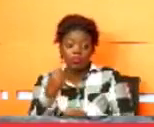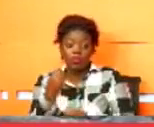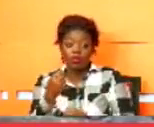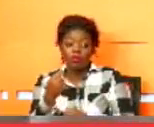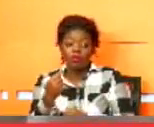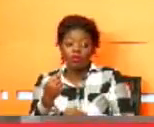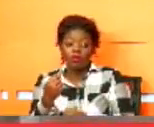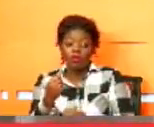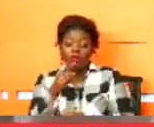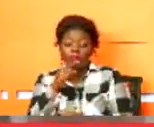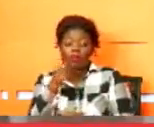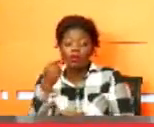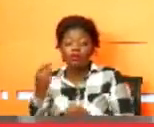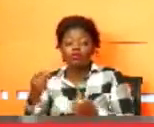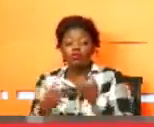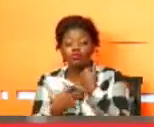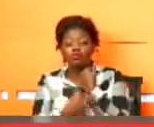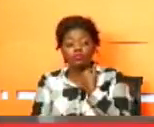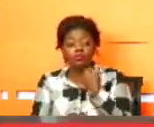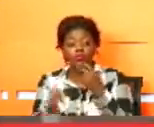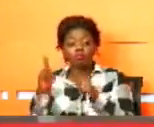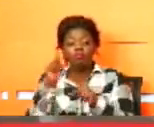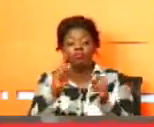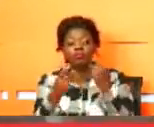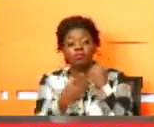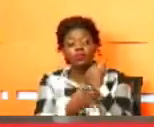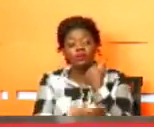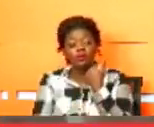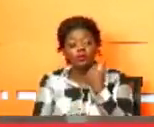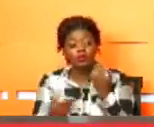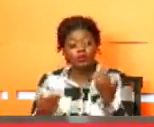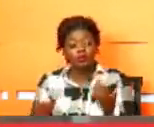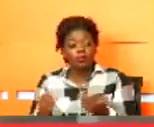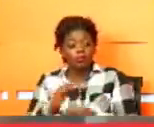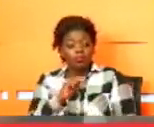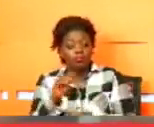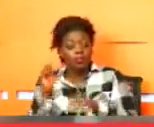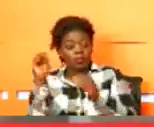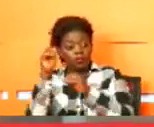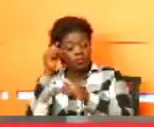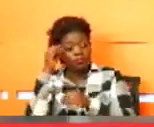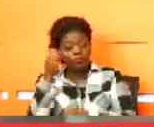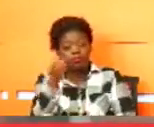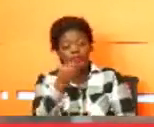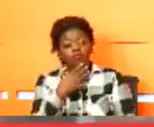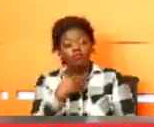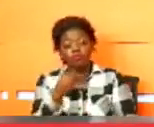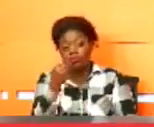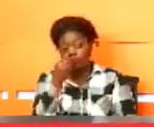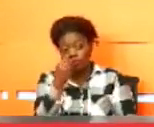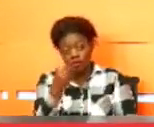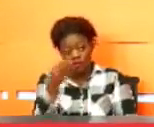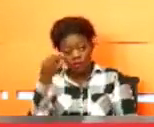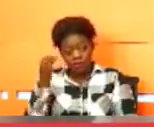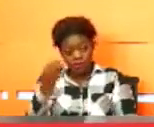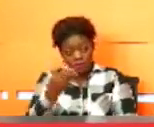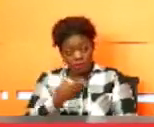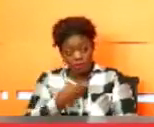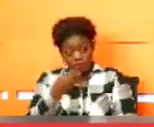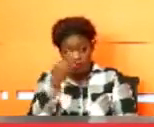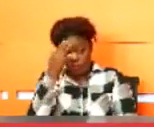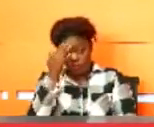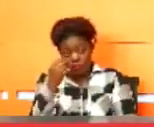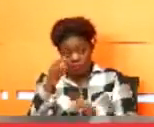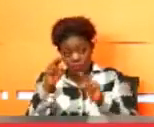sente mwani wabantu babu omkazi anonye chikunya wala kulia atebu ubanga kwenye chikunya wali msa